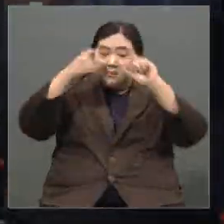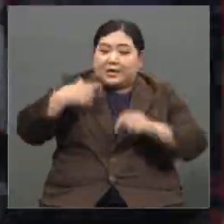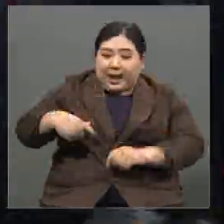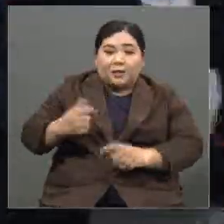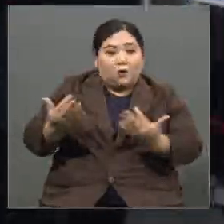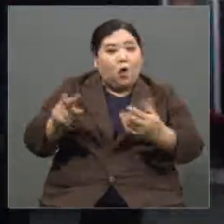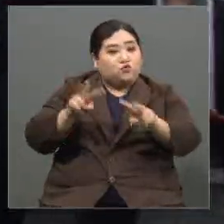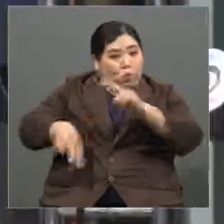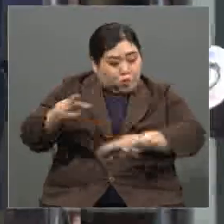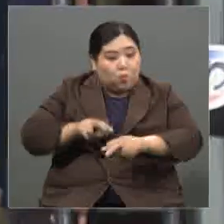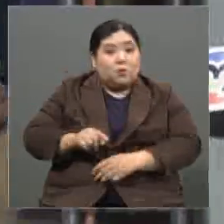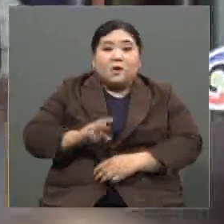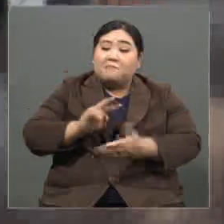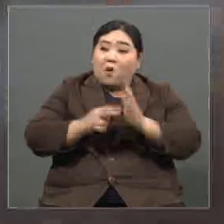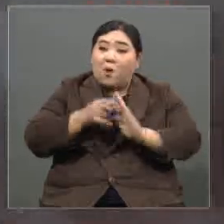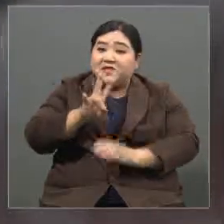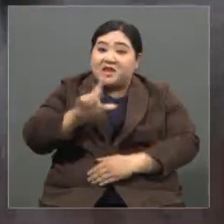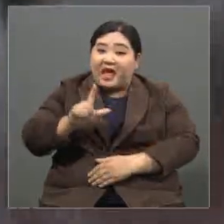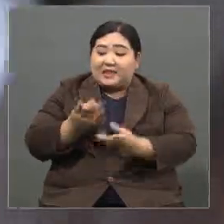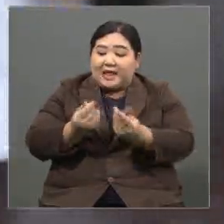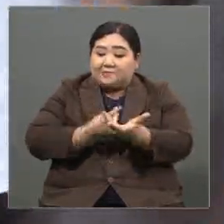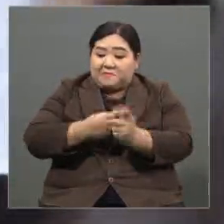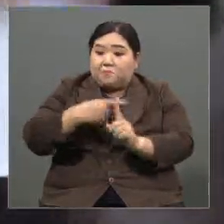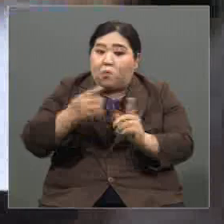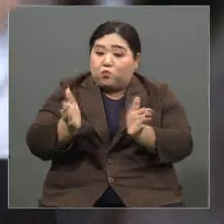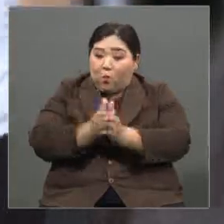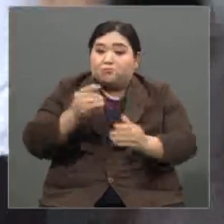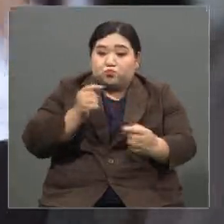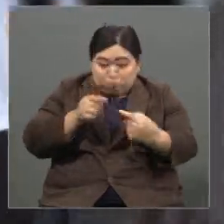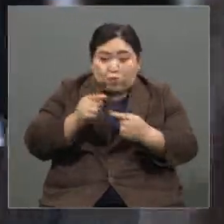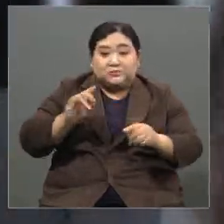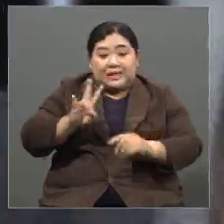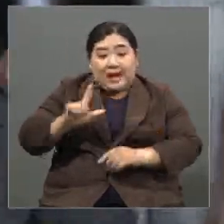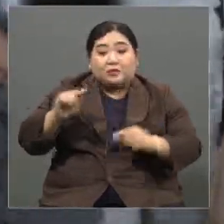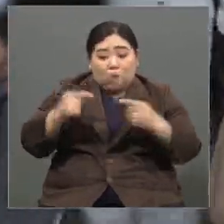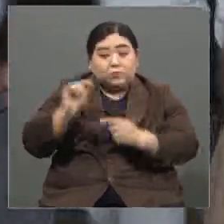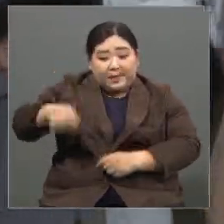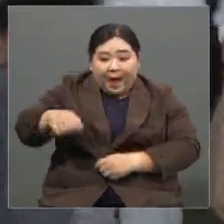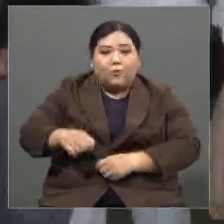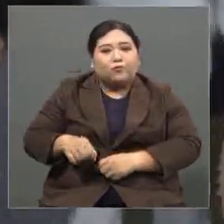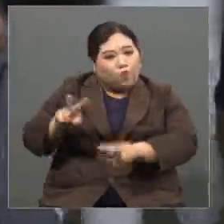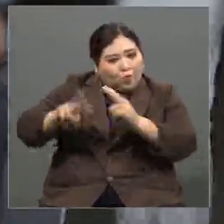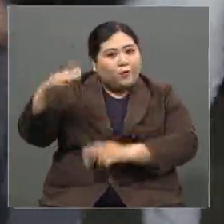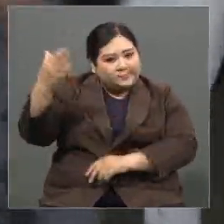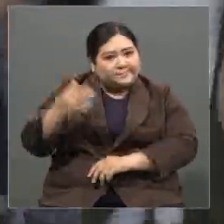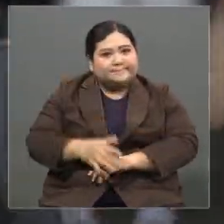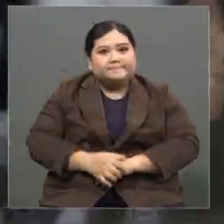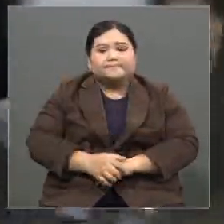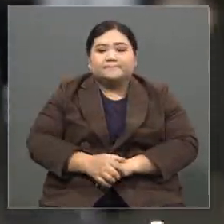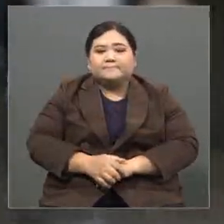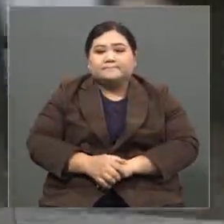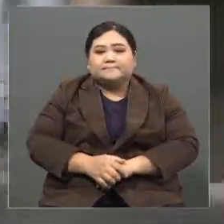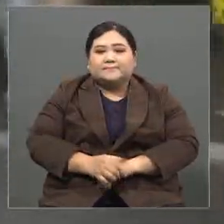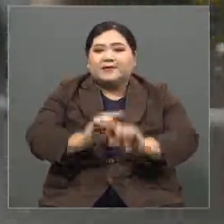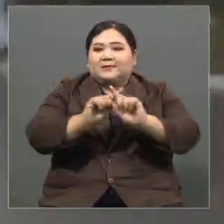สิว่า 7ล้านเนี่ยมันตรงกันมยตัวเลข 7ล้านเนี่ยมันตรงกับความเสียหายของผู้เสียหายกลุ่มนั้นหรือเปล่านะฮะแต่เรื่อง